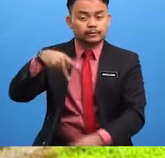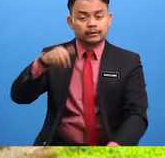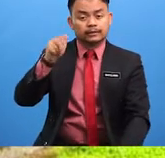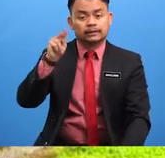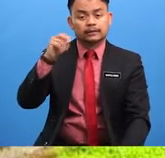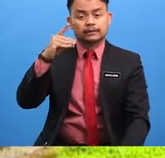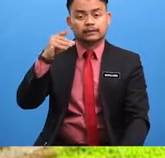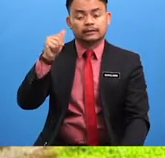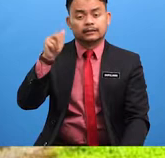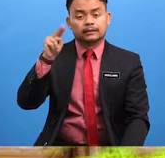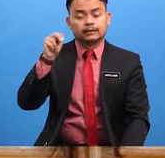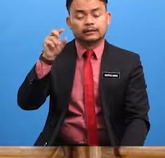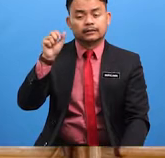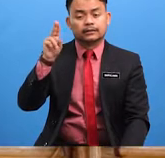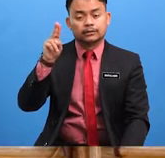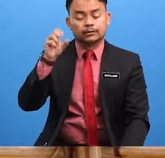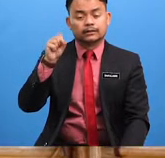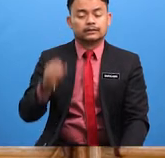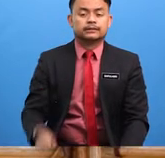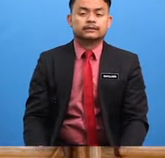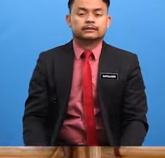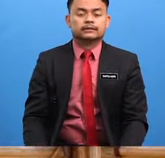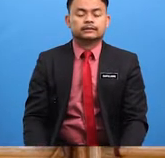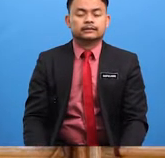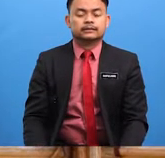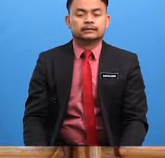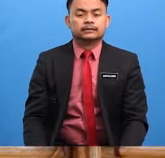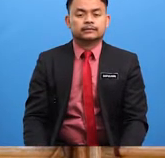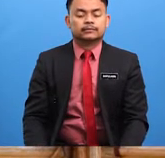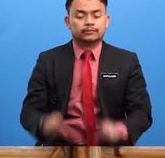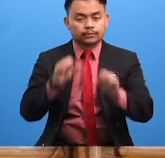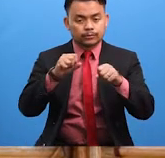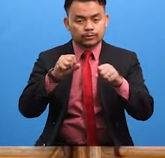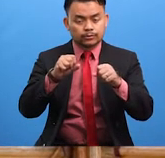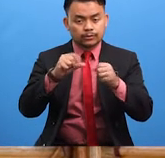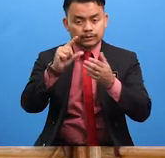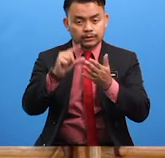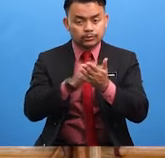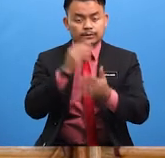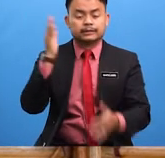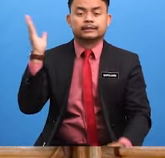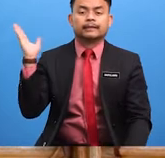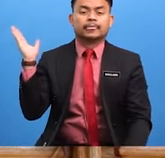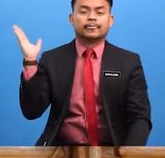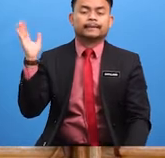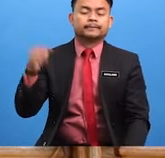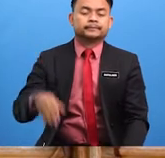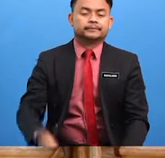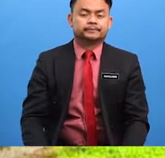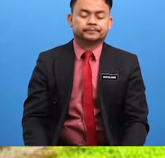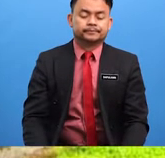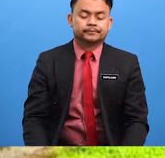sering digunakan ialah daripada tumbuhan bertam, jenis palma, Angesonatritis dan nipah.